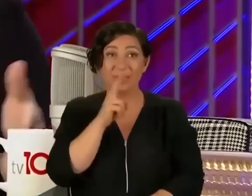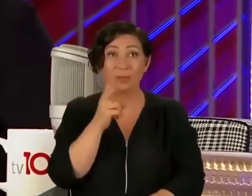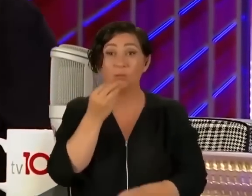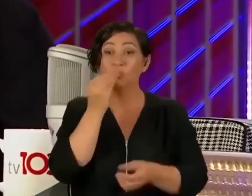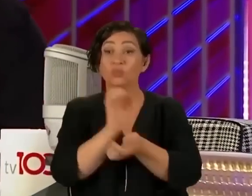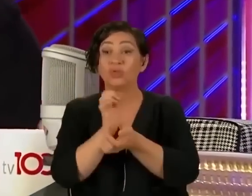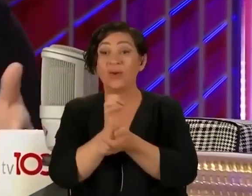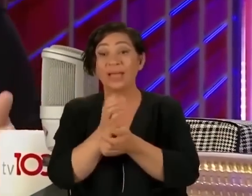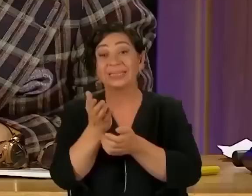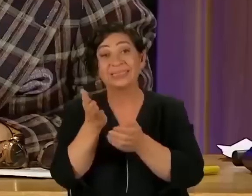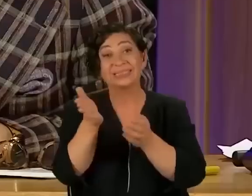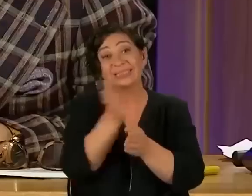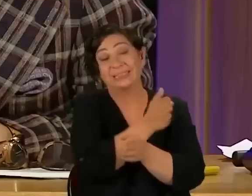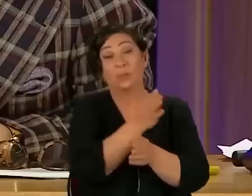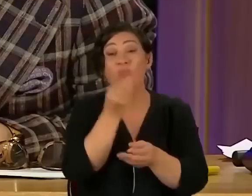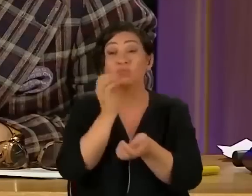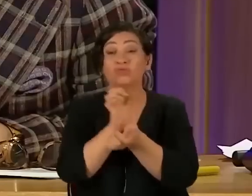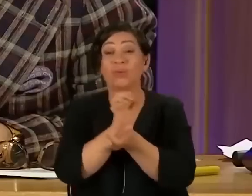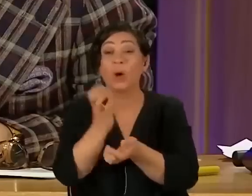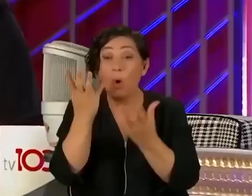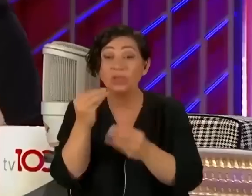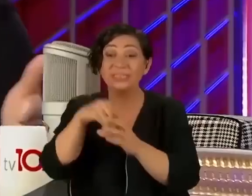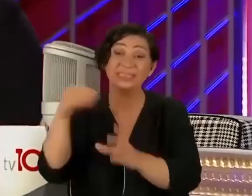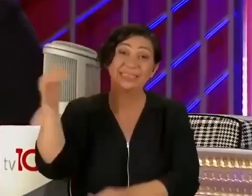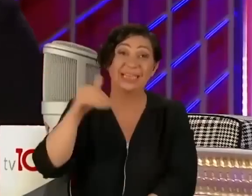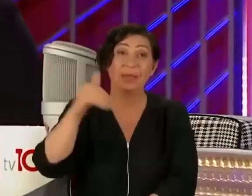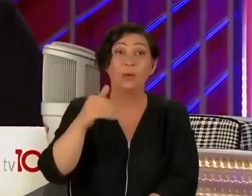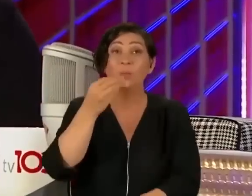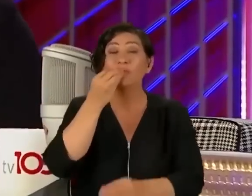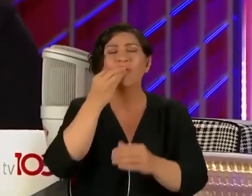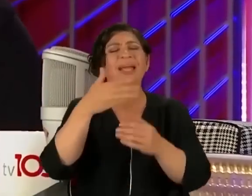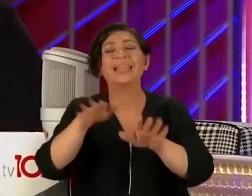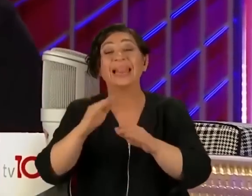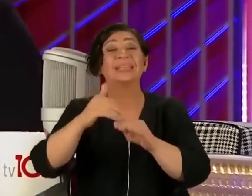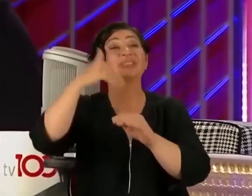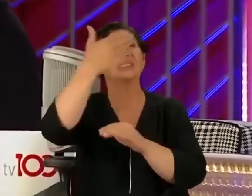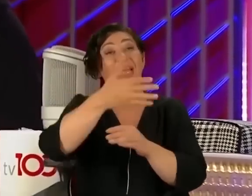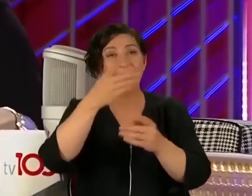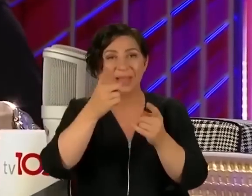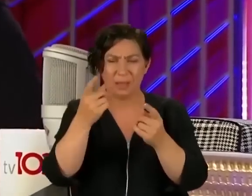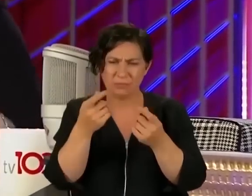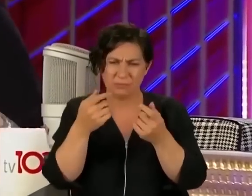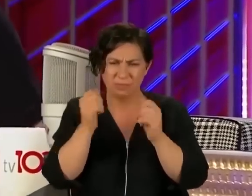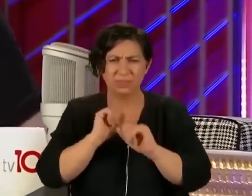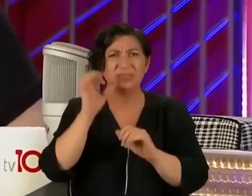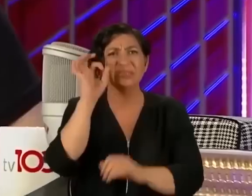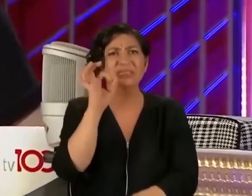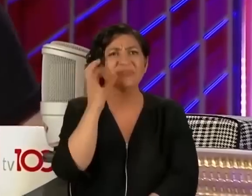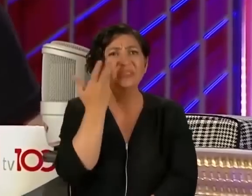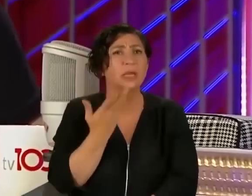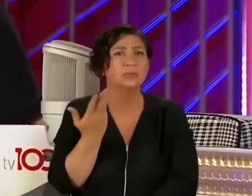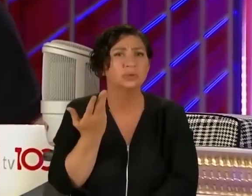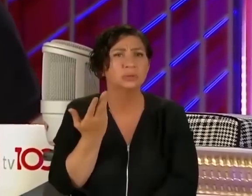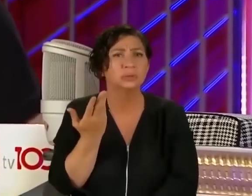Mesela mutfak haricinde bir mekandayız. Mutfak sırf mutfak olduğu için gelenler de oluyor. Mutfak haricinde bir mekanda yine 8 komedyen. Açık mikrofon yapıyoruz. 0